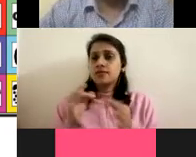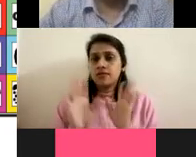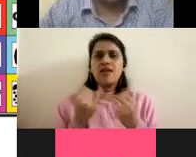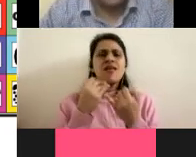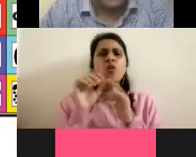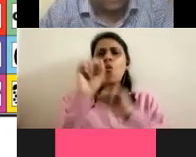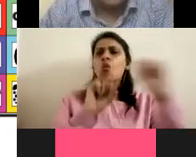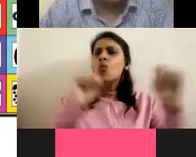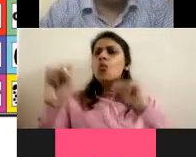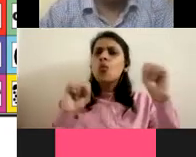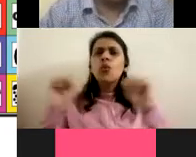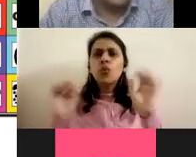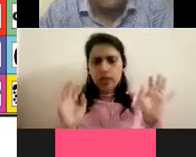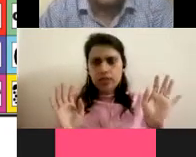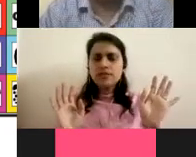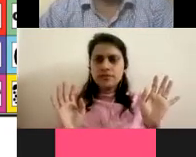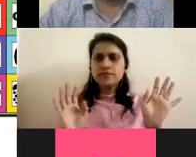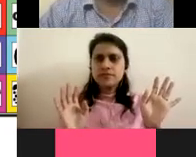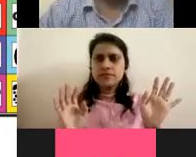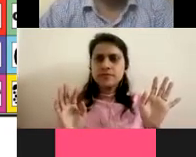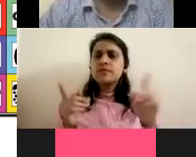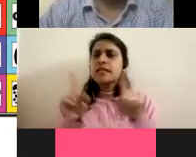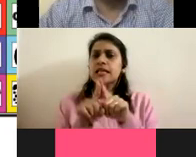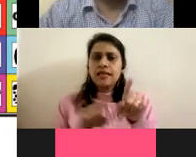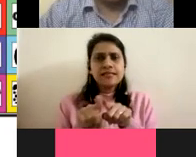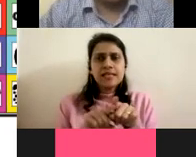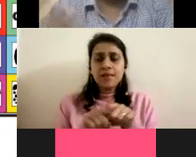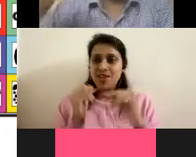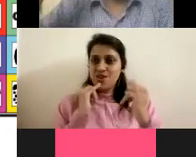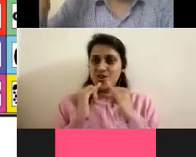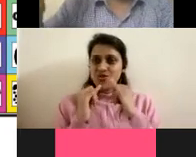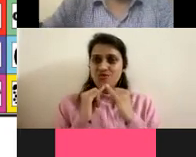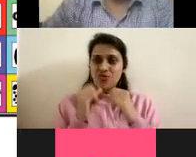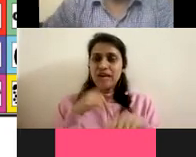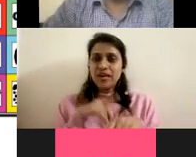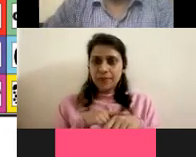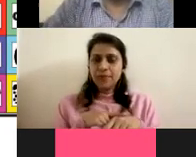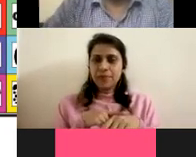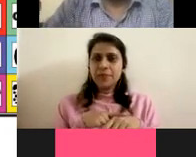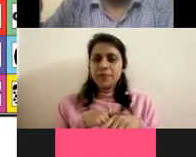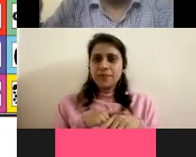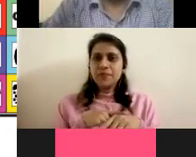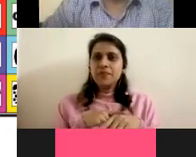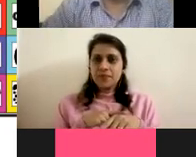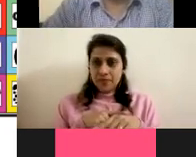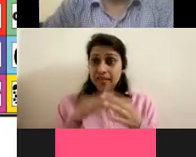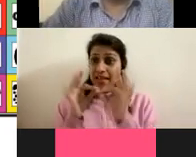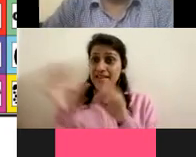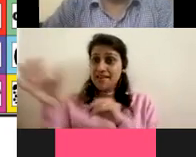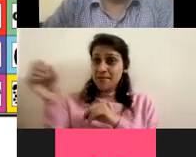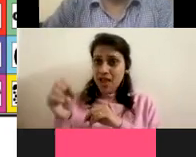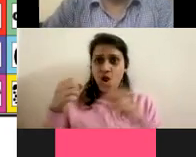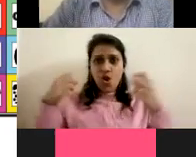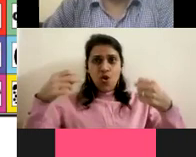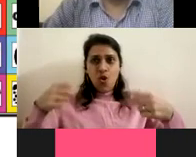बाय टॉकिंग टू द इंडिविजुअल लाइक इवन इन दिस एग्जाम्पल ऑफ इंटरव्यू, यस इंटरप्रेटर लाया आपने किया, क्लोज कैप्शनिंग